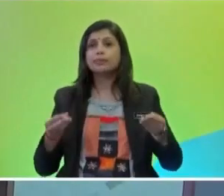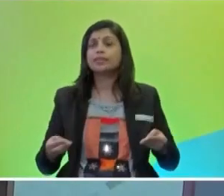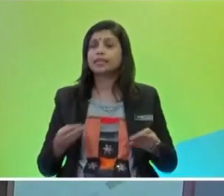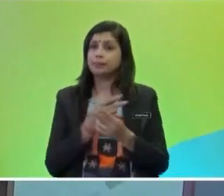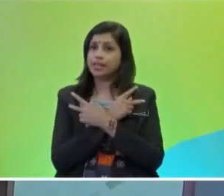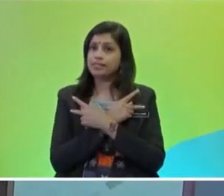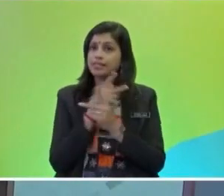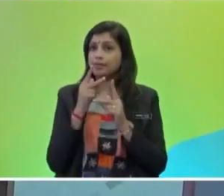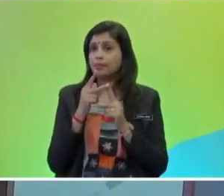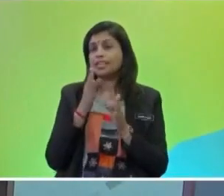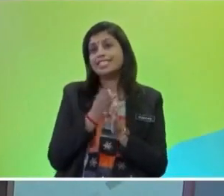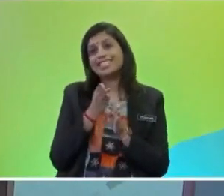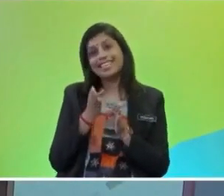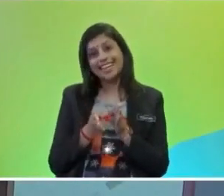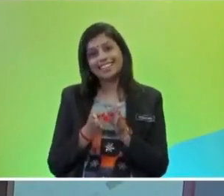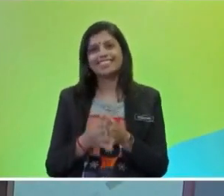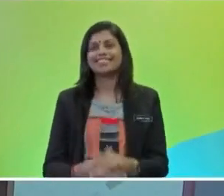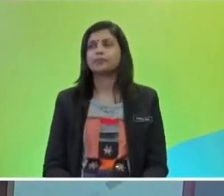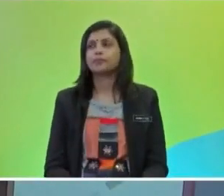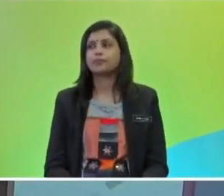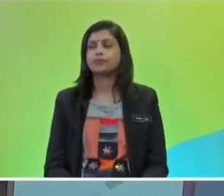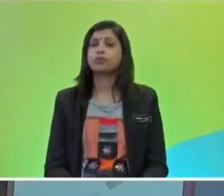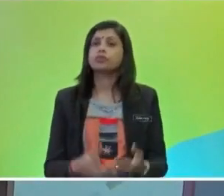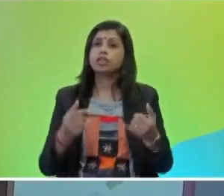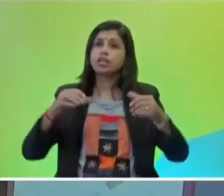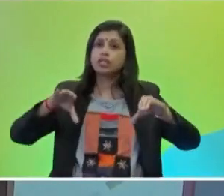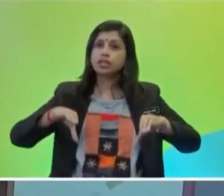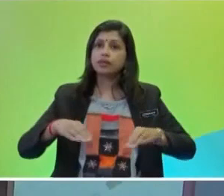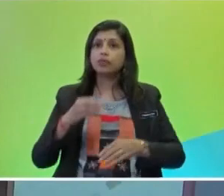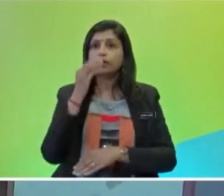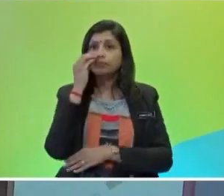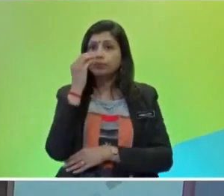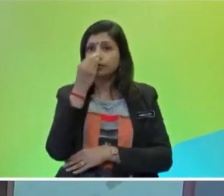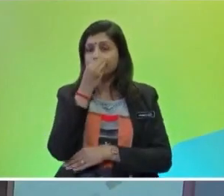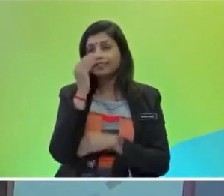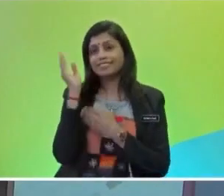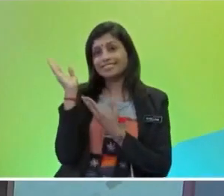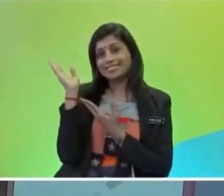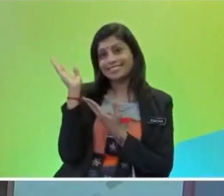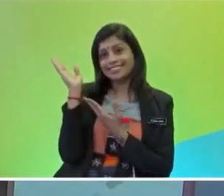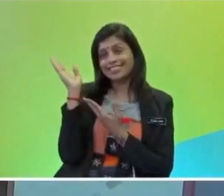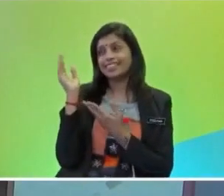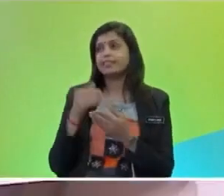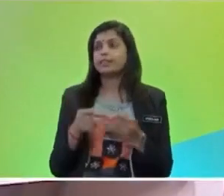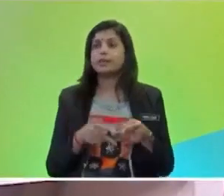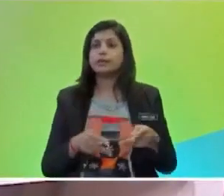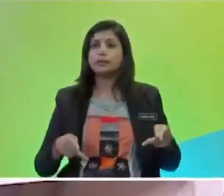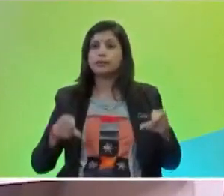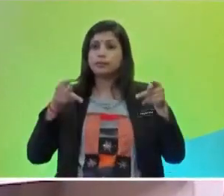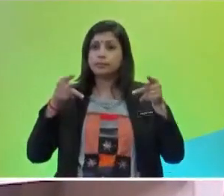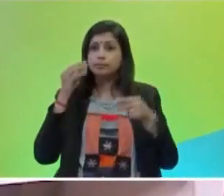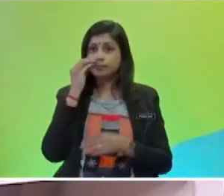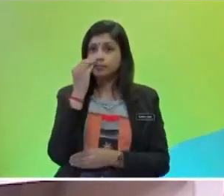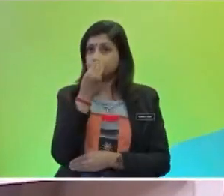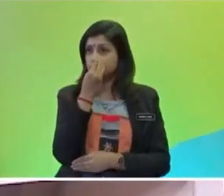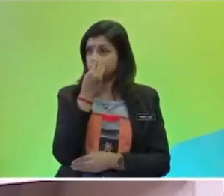hari ini, kita akan buat projek gubahan bunga. Okey, murid-murid di rumah boleh sediakan. Okey, pasu bunga. Okey. Pasu bunga